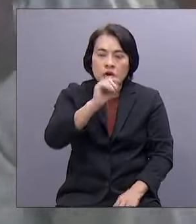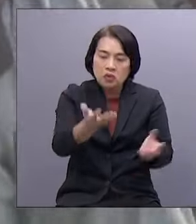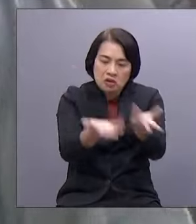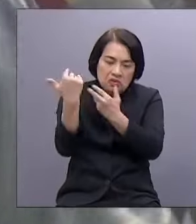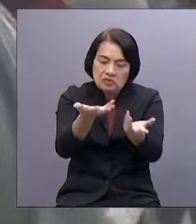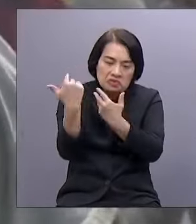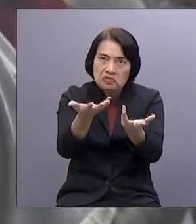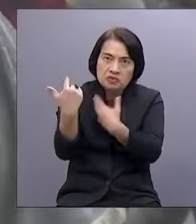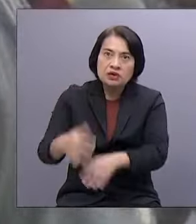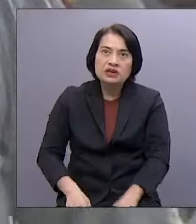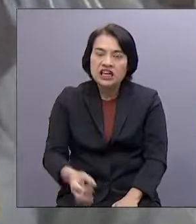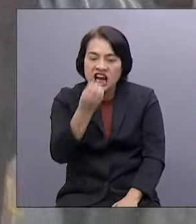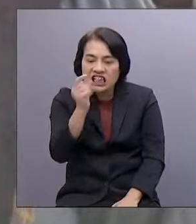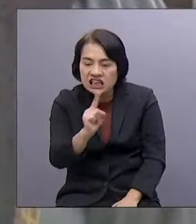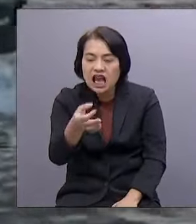ลเชียวเรากินอะไร